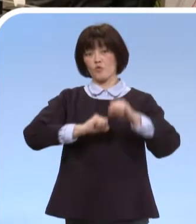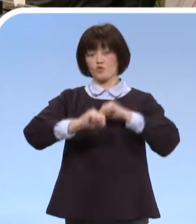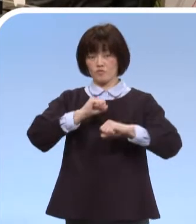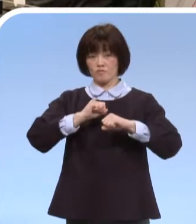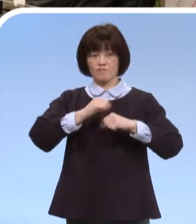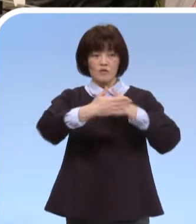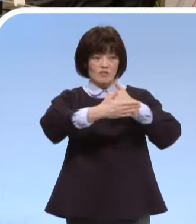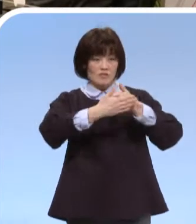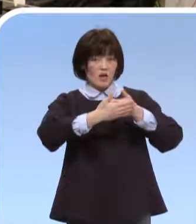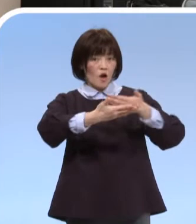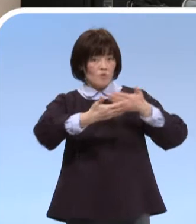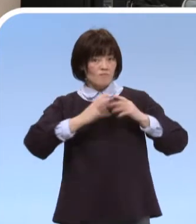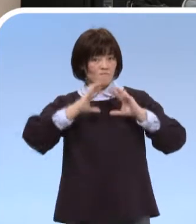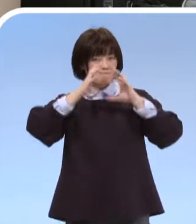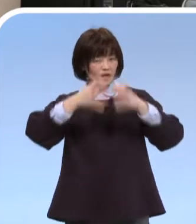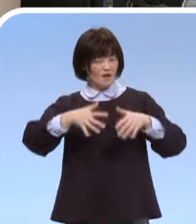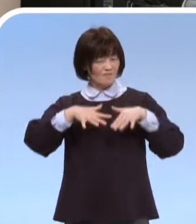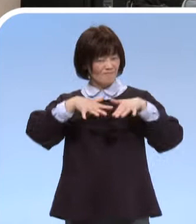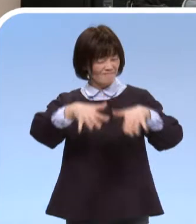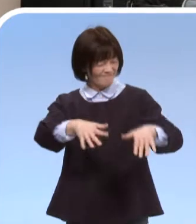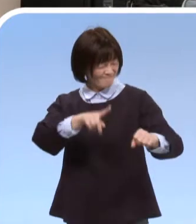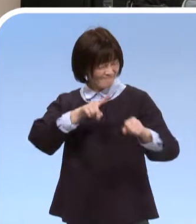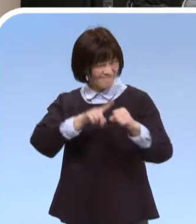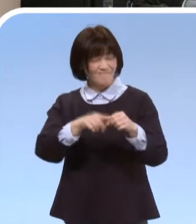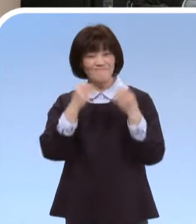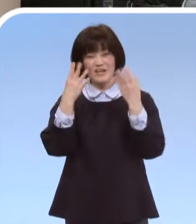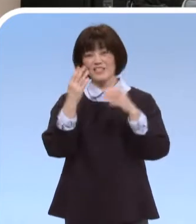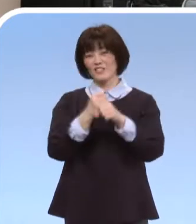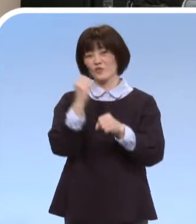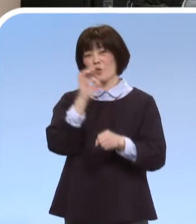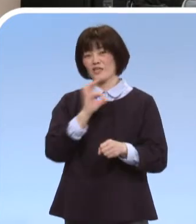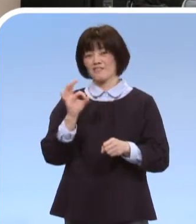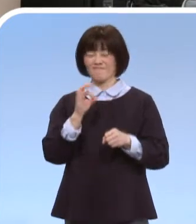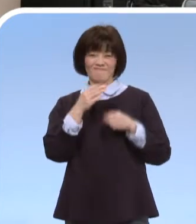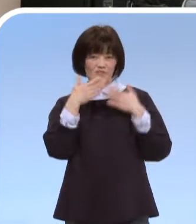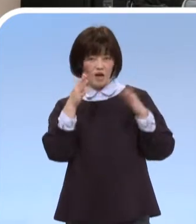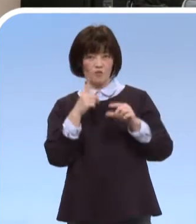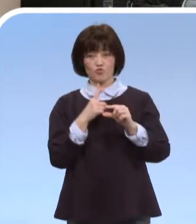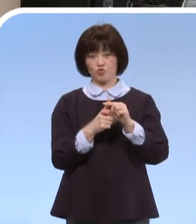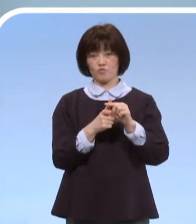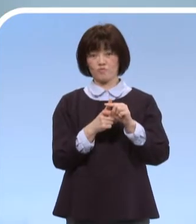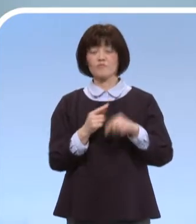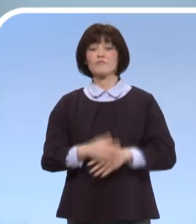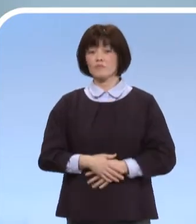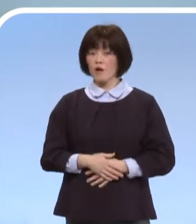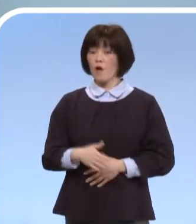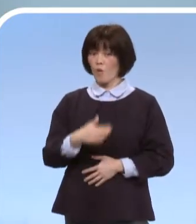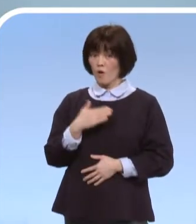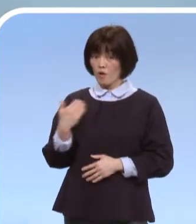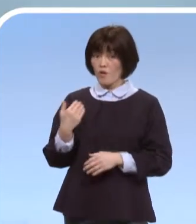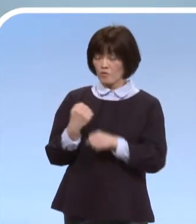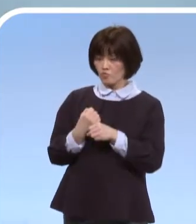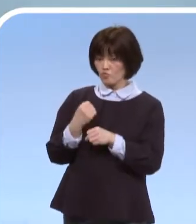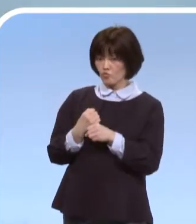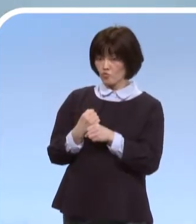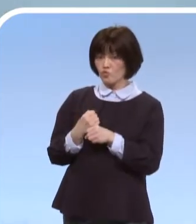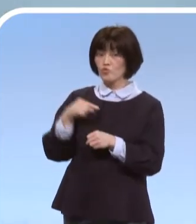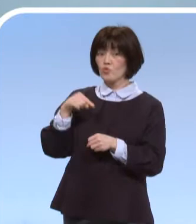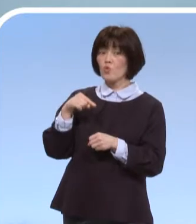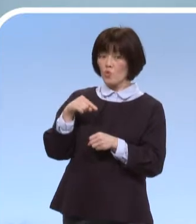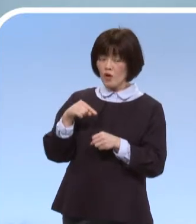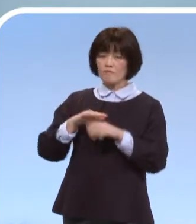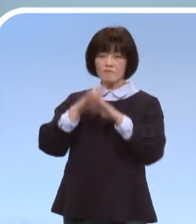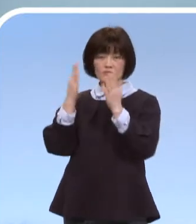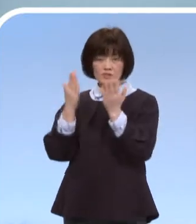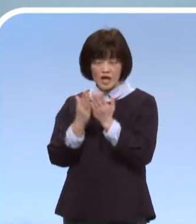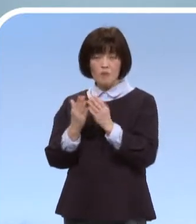けながら海外展開も見据えて新商品の開発に挑戦しています。 私たちの商品はすべて植物性の